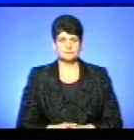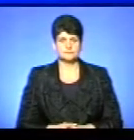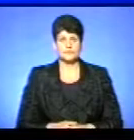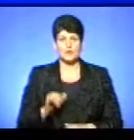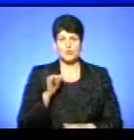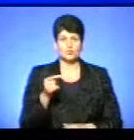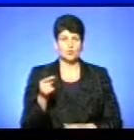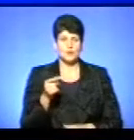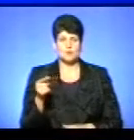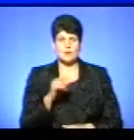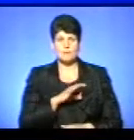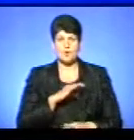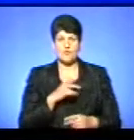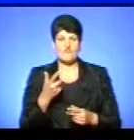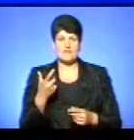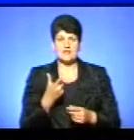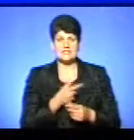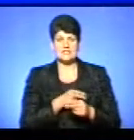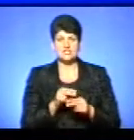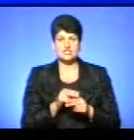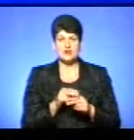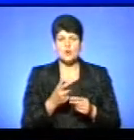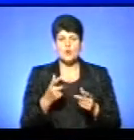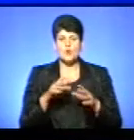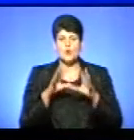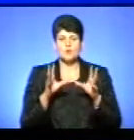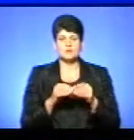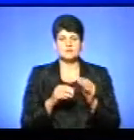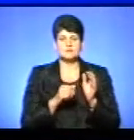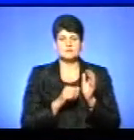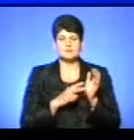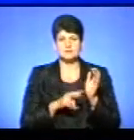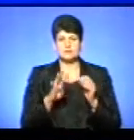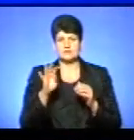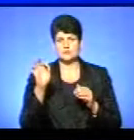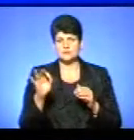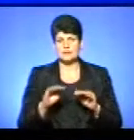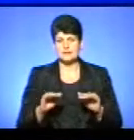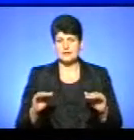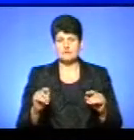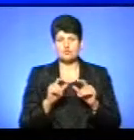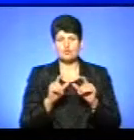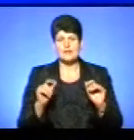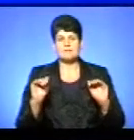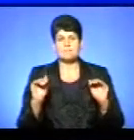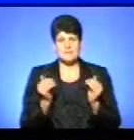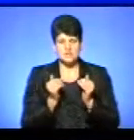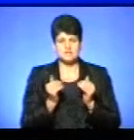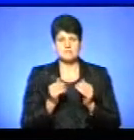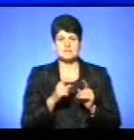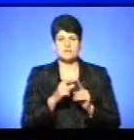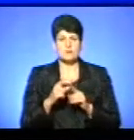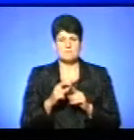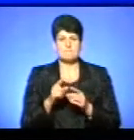У Тернополі профілактичними щепленнями охоплено 74% дошкільнят. У школах значно менше. За словами